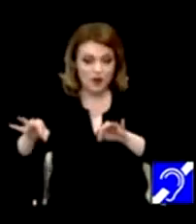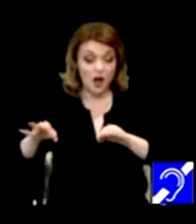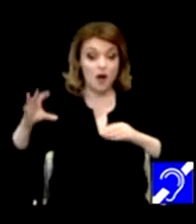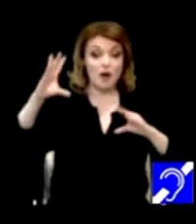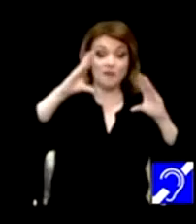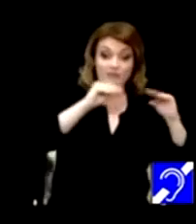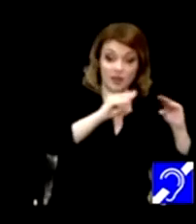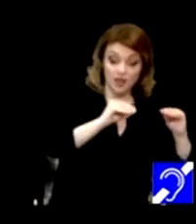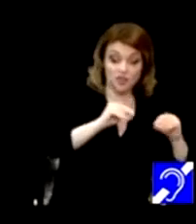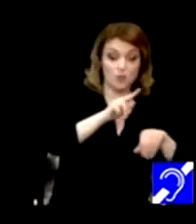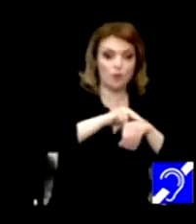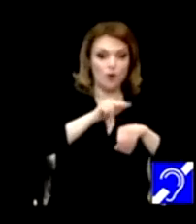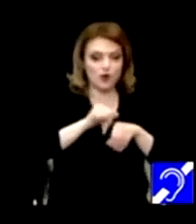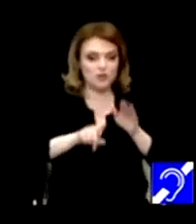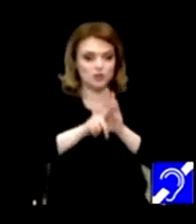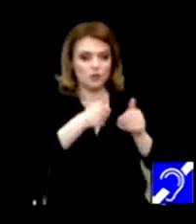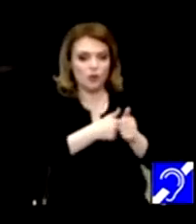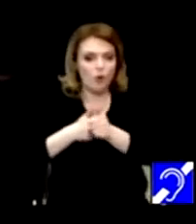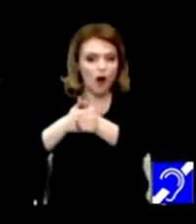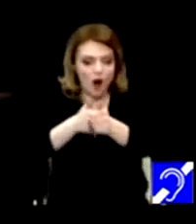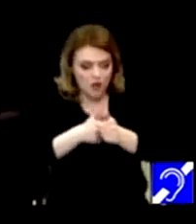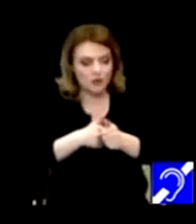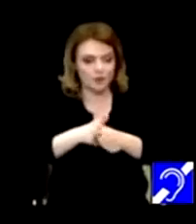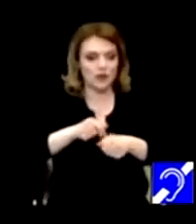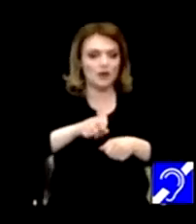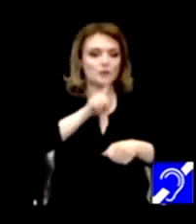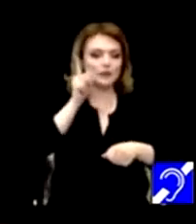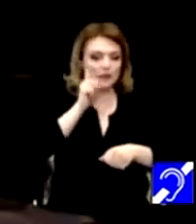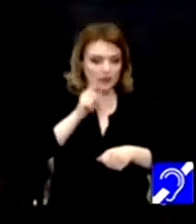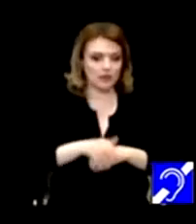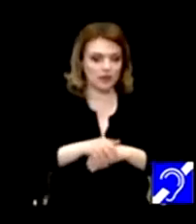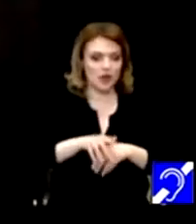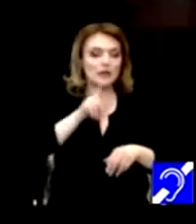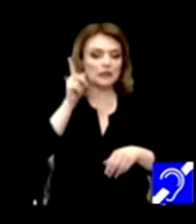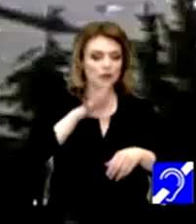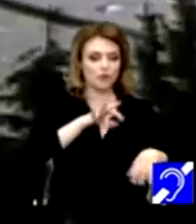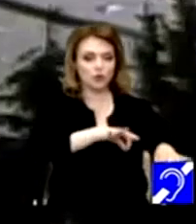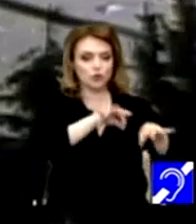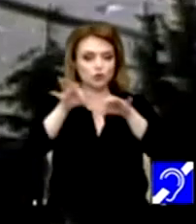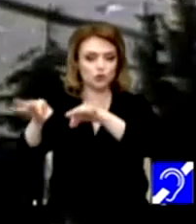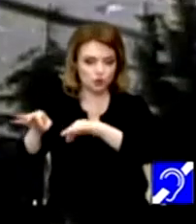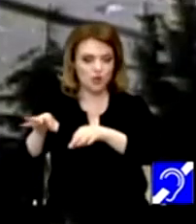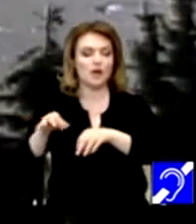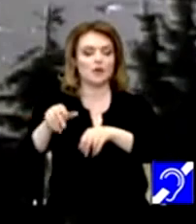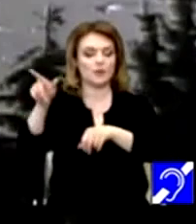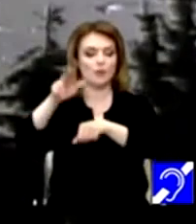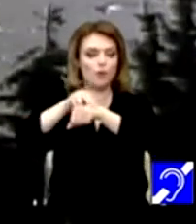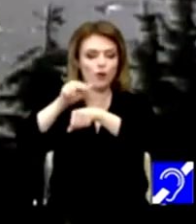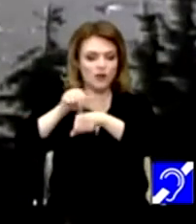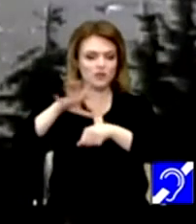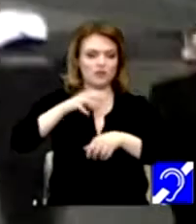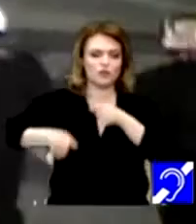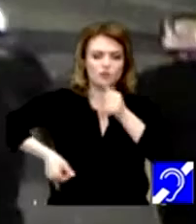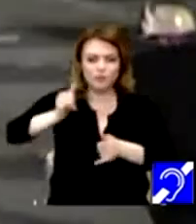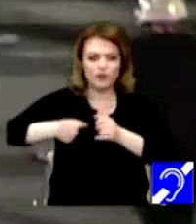Seară, oamenii legii au început goana după manifestanți. Tinerii au fost duși la comisariatele poliției, unde au fost torturați și maltratați. Tot în noaptea